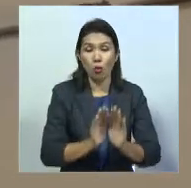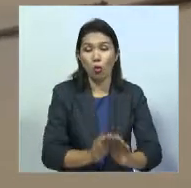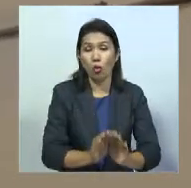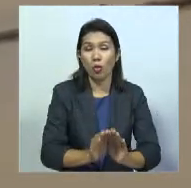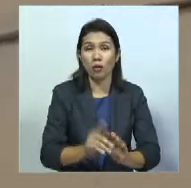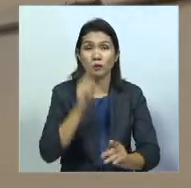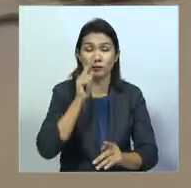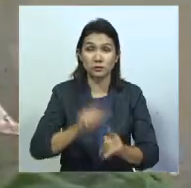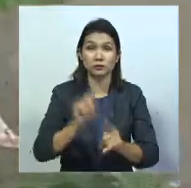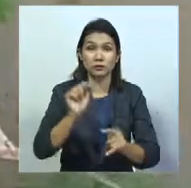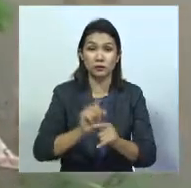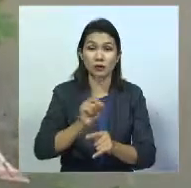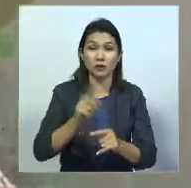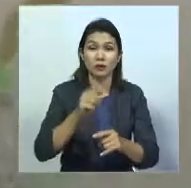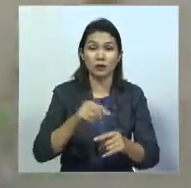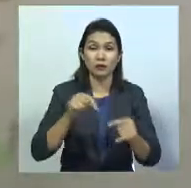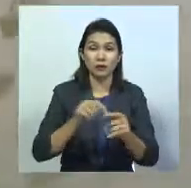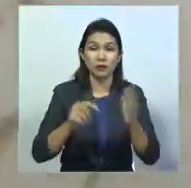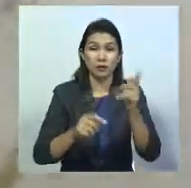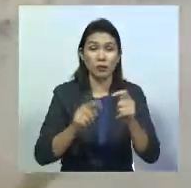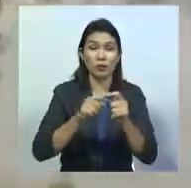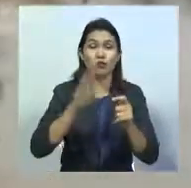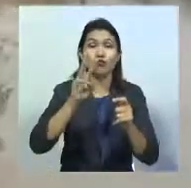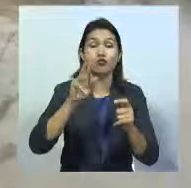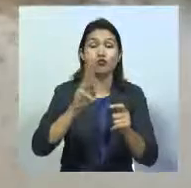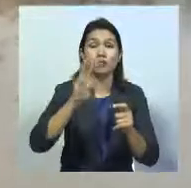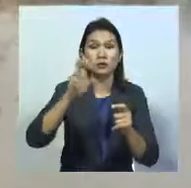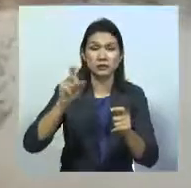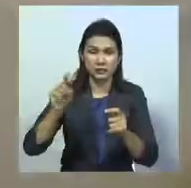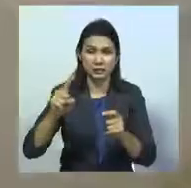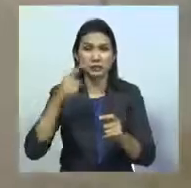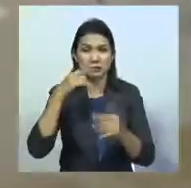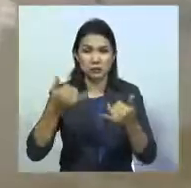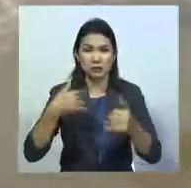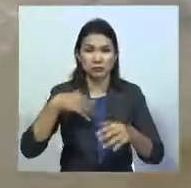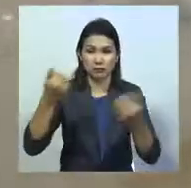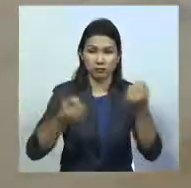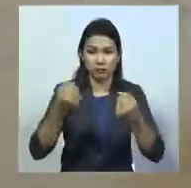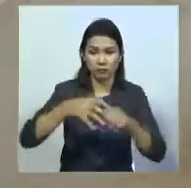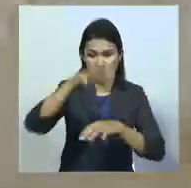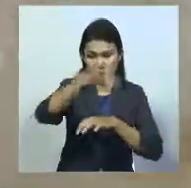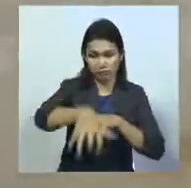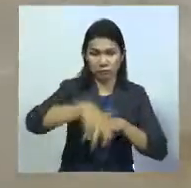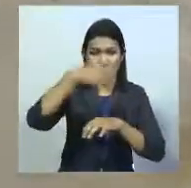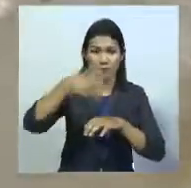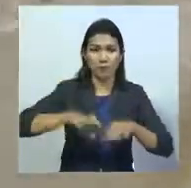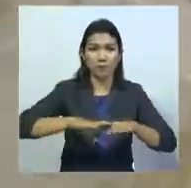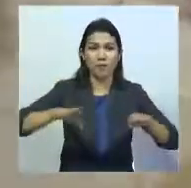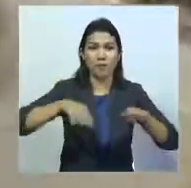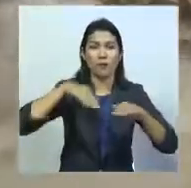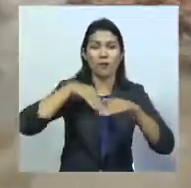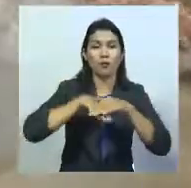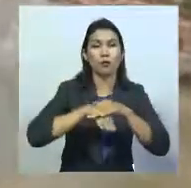เขตเทศบาลตำบลบึงกาฬแล้วก็ในพื้นที่ตำบลวิสิตล่าสุดเนี่ยทางจังหวัดได้นำรถแบ็คโฮเข้าไปเปิดปากท่อระบายน้ำ